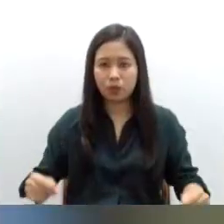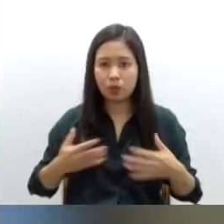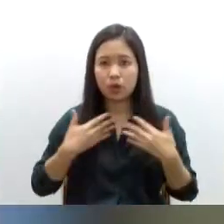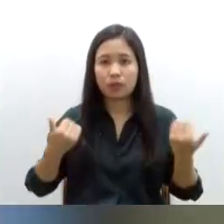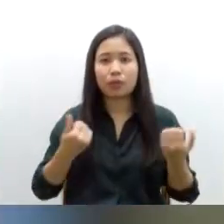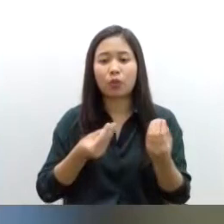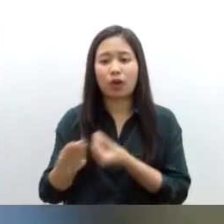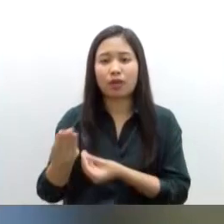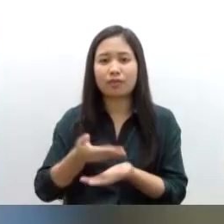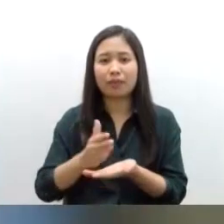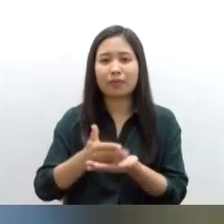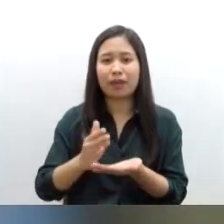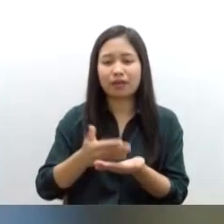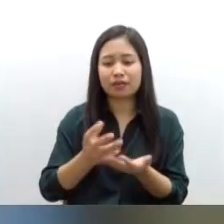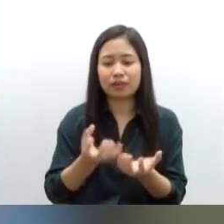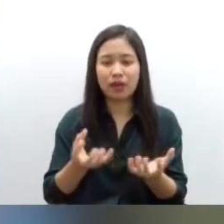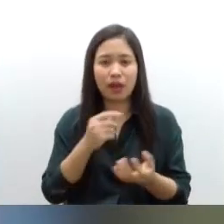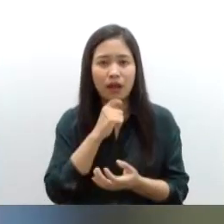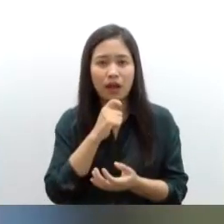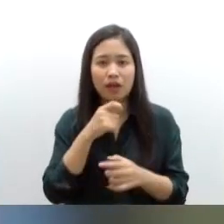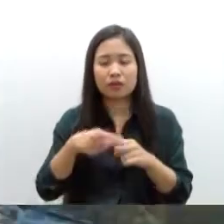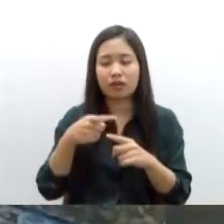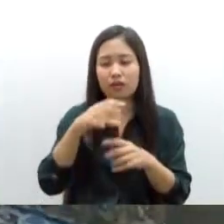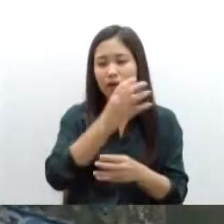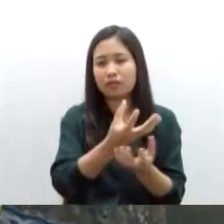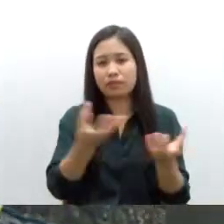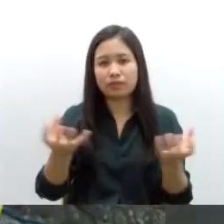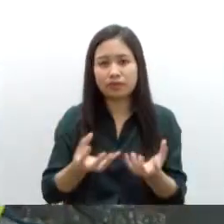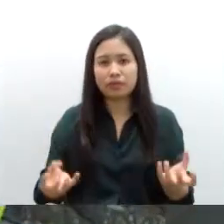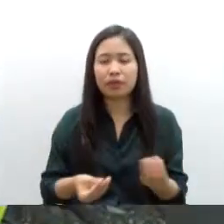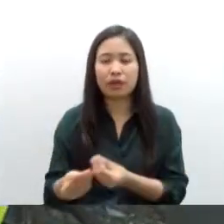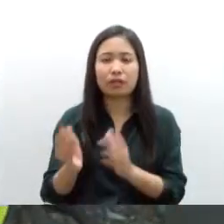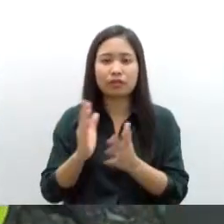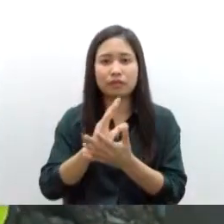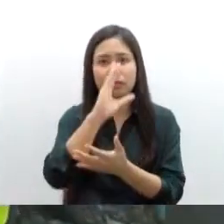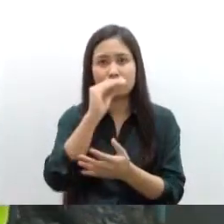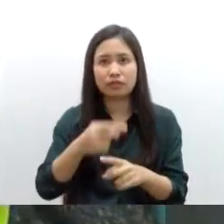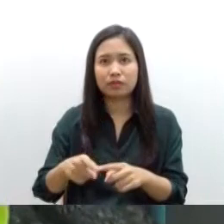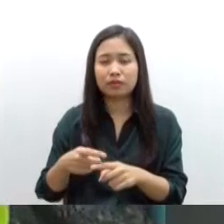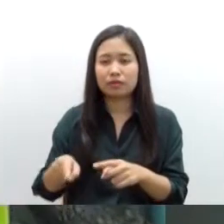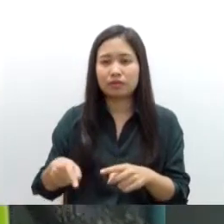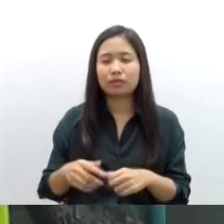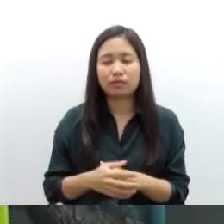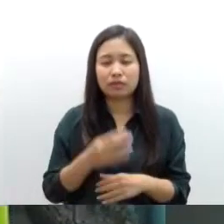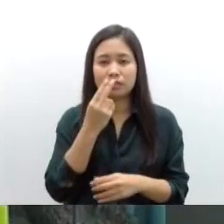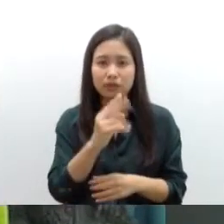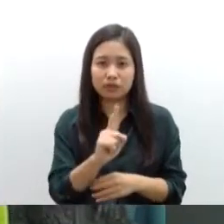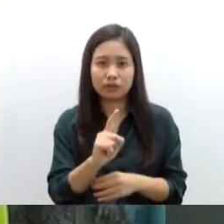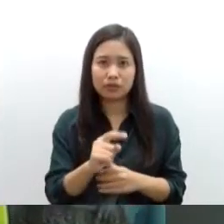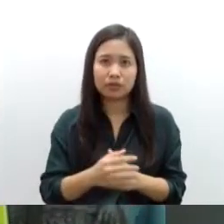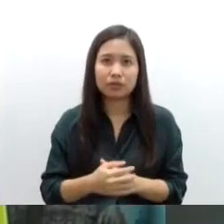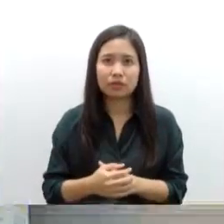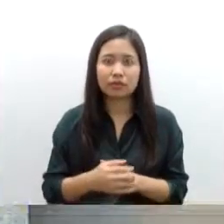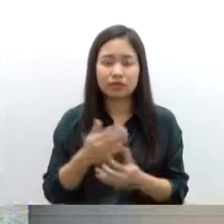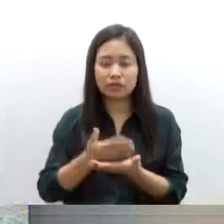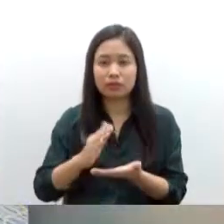องอุปโภคบริโภคแก่ประชาชนรอบๆโรงเรียนนะครับก็เป็นอีกบรรยากาศหนึ่งว่าการ